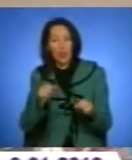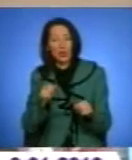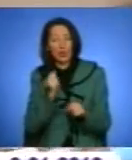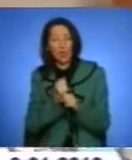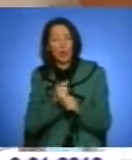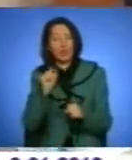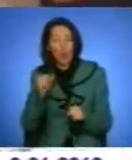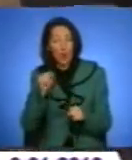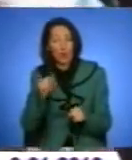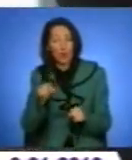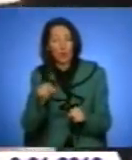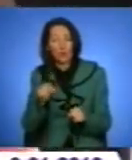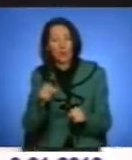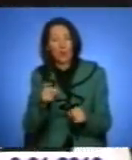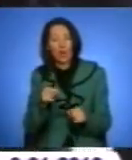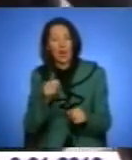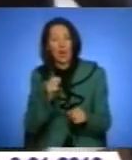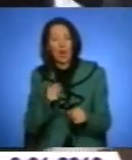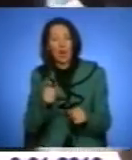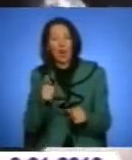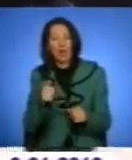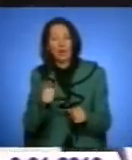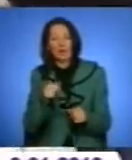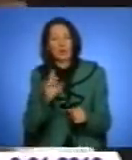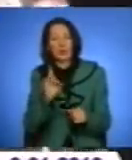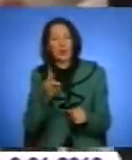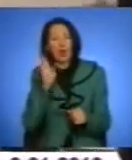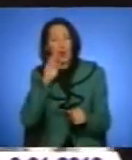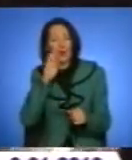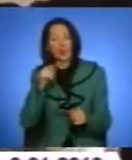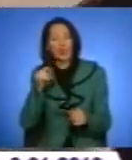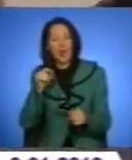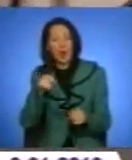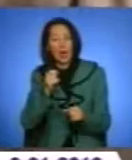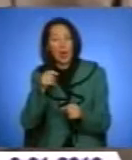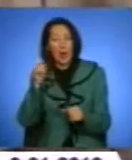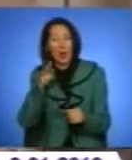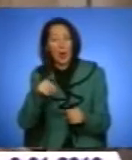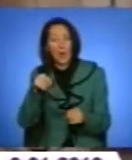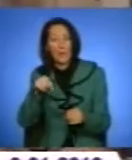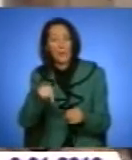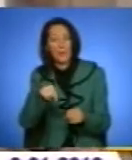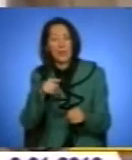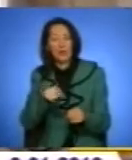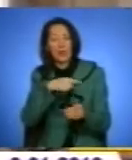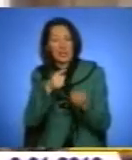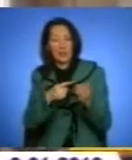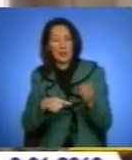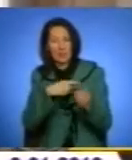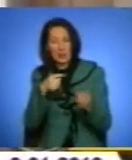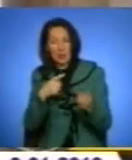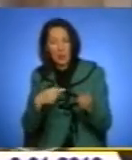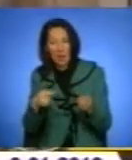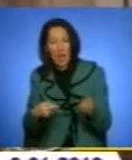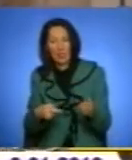Це було, запускалося рубільник, запускався воду. Вода подавалася сюди, в спіральні ці споруди,